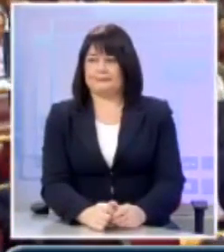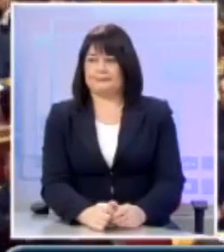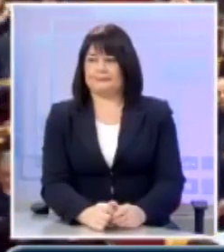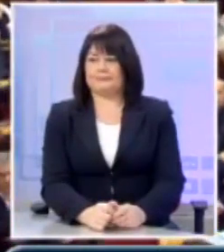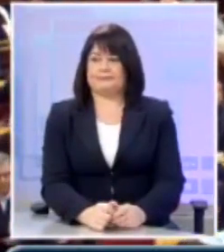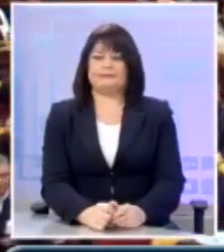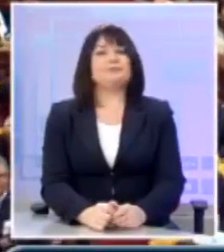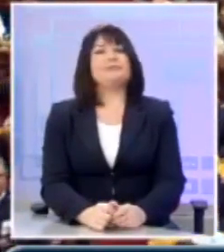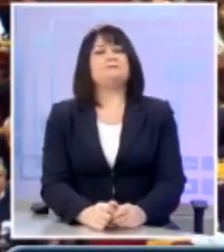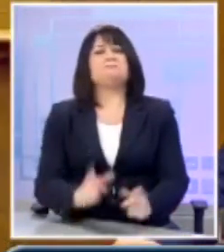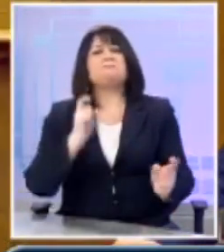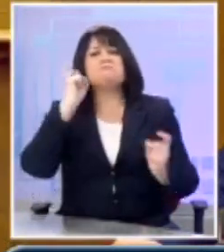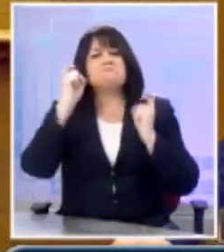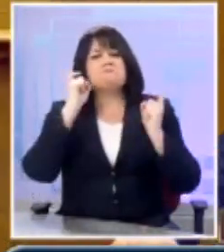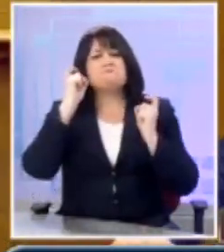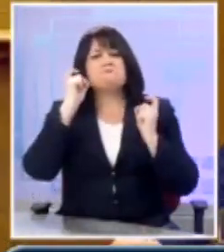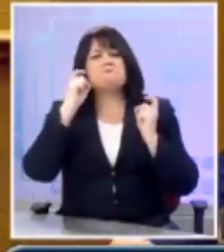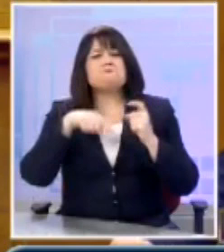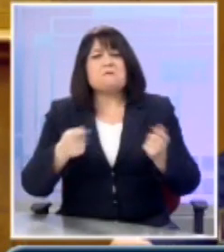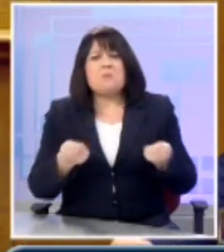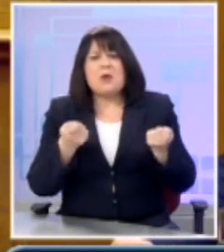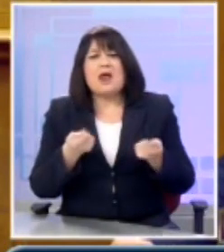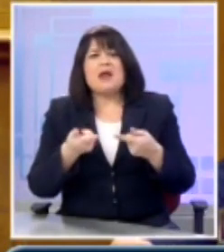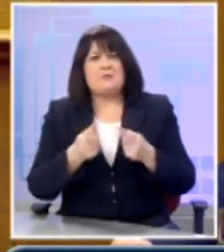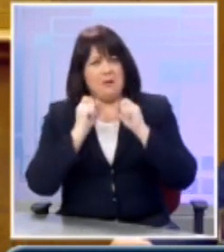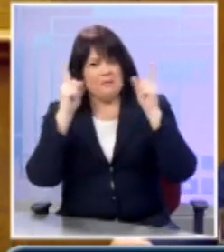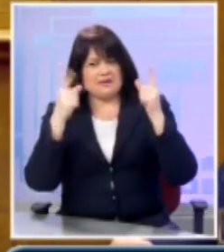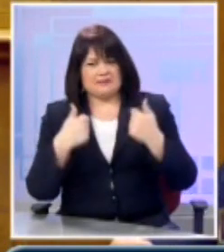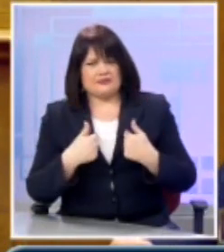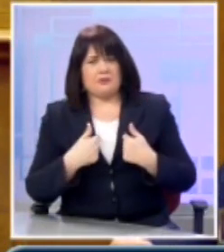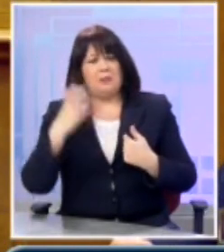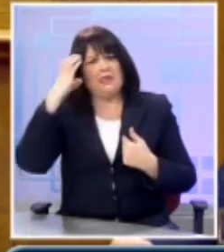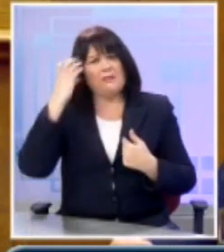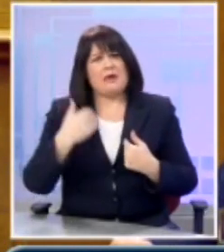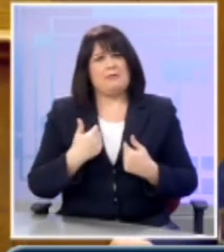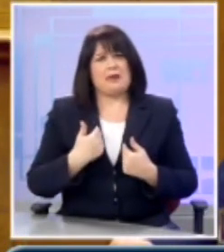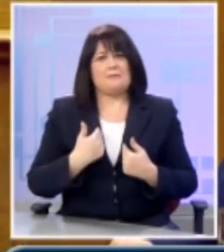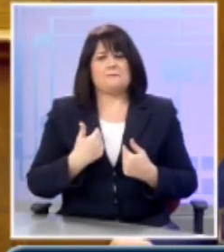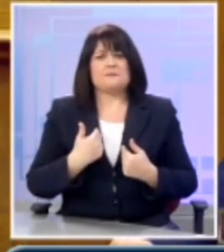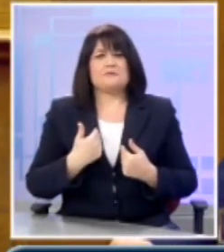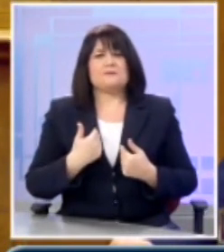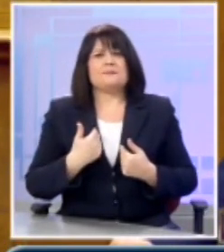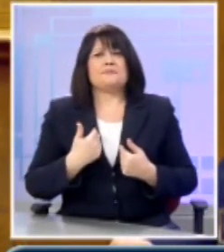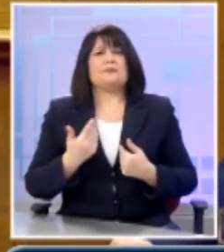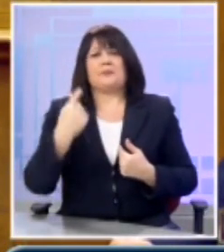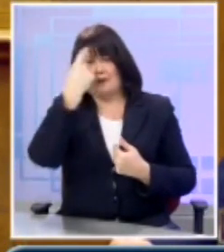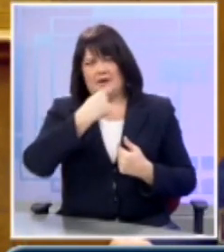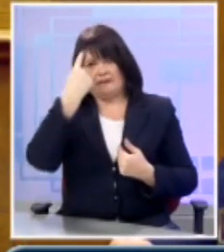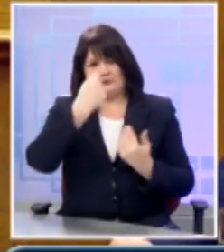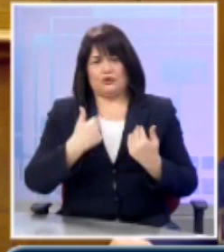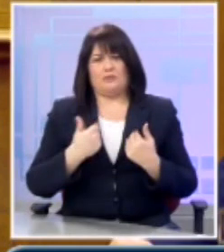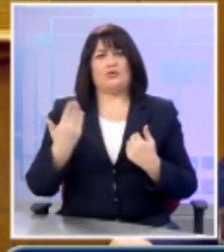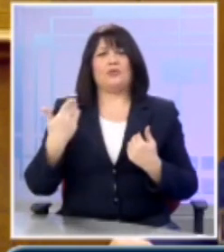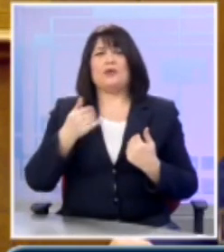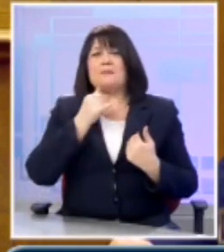Θέλω να εκφράσω την απορία μου για ένα γεγονός κατά την άποψή μου πρωτοφανές. Εγώ όσο θυμάμαι τον εαυτό μου πάντοτε